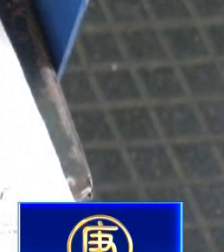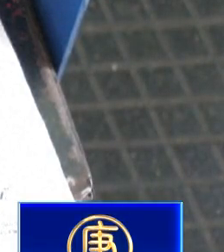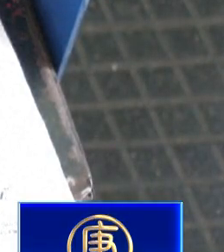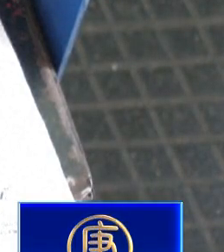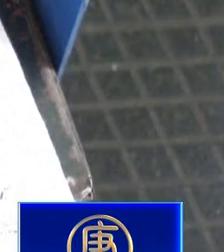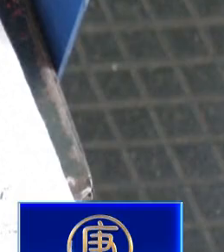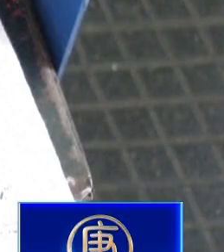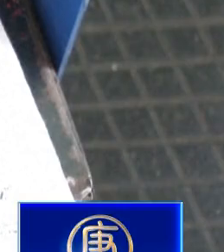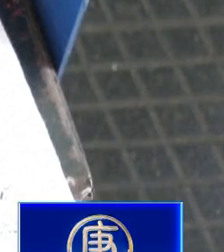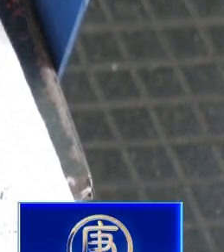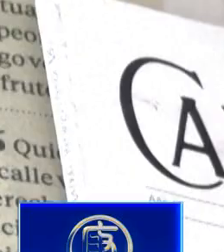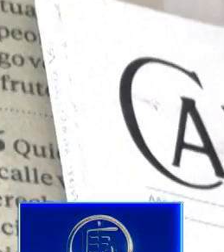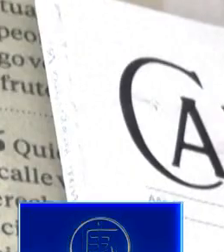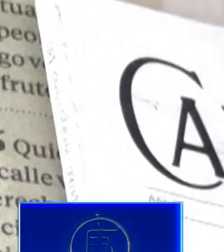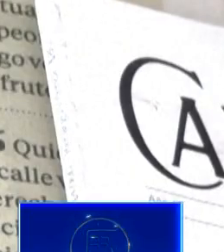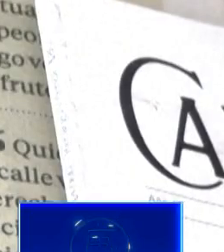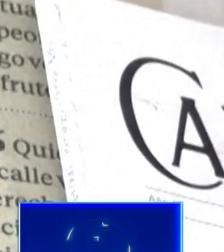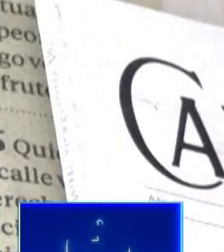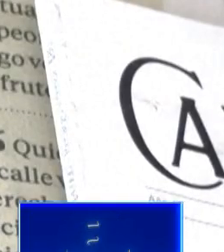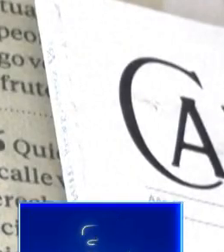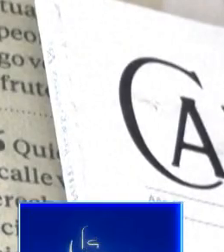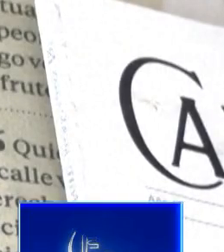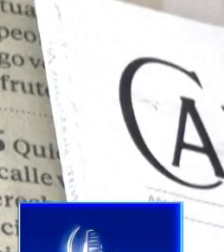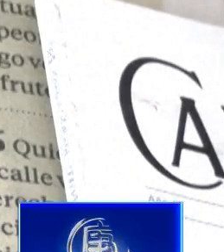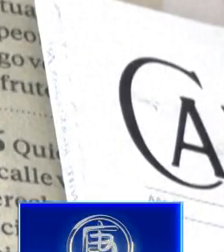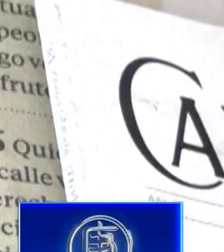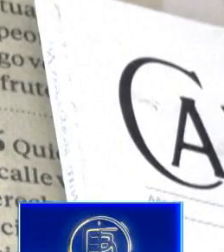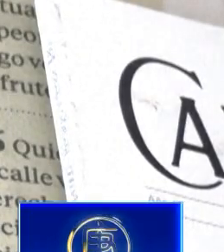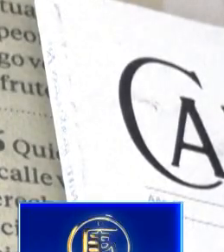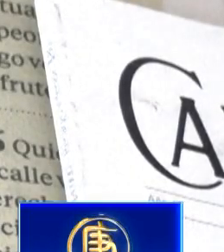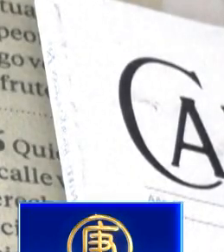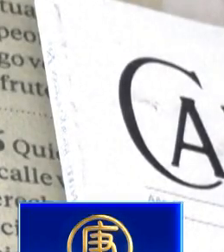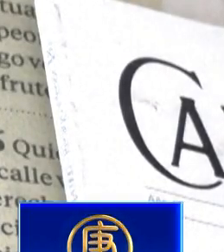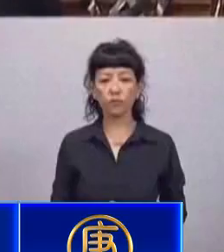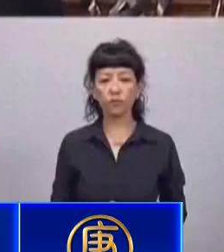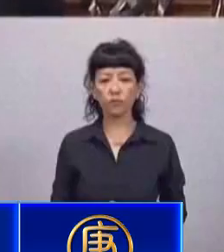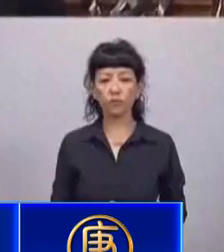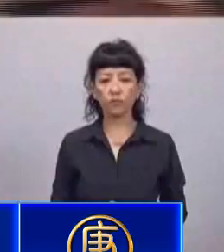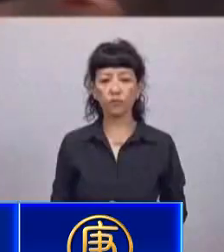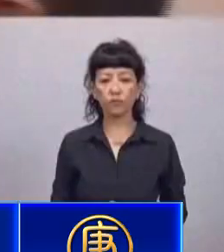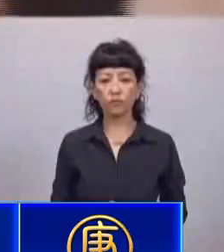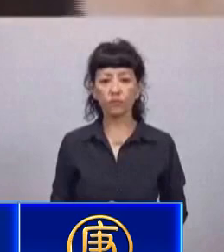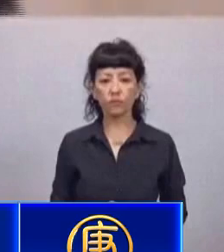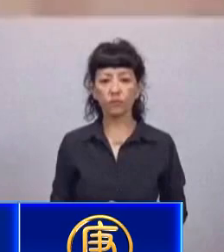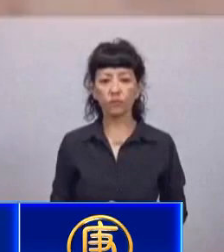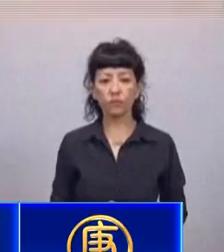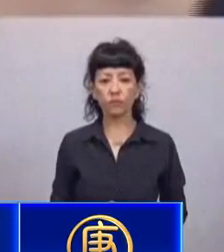入金砖国家的公函，也是为了可以全心关注内部危机。新